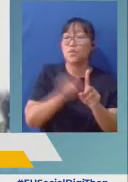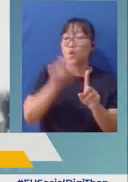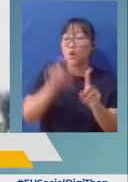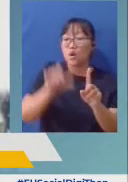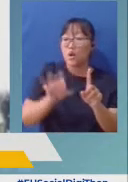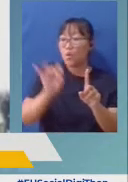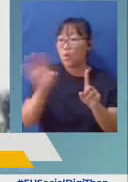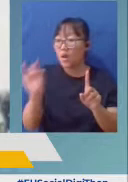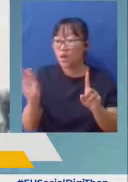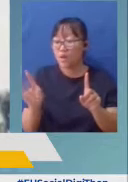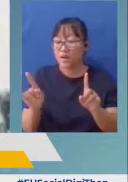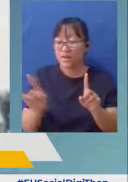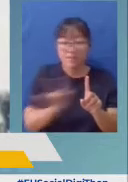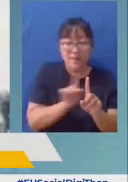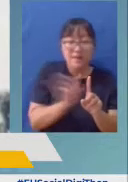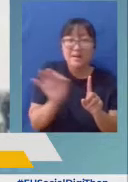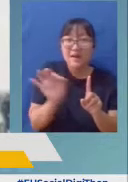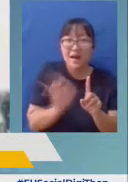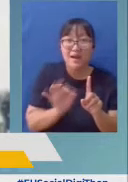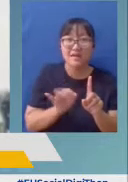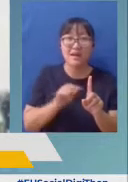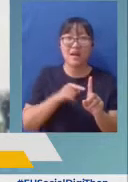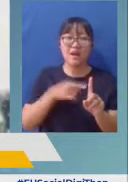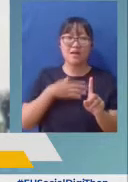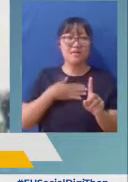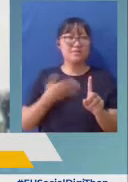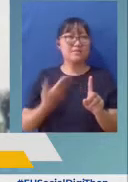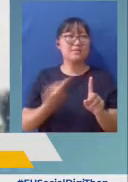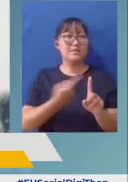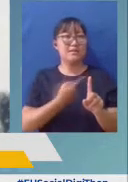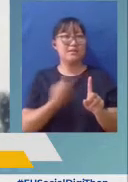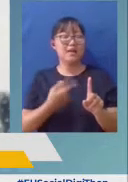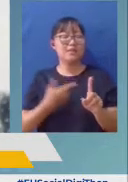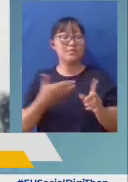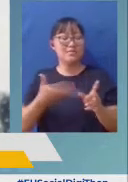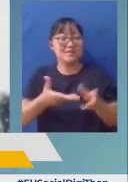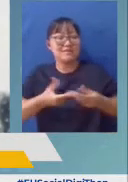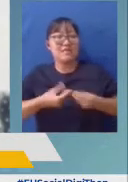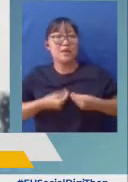ya, sambutlah dia sebagai seseorang yang layak kita